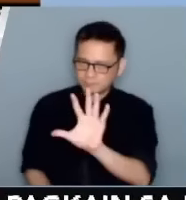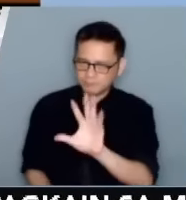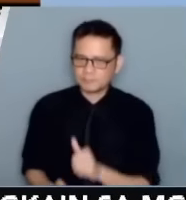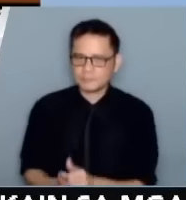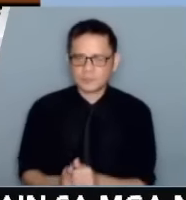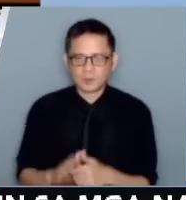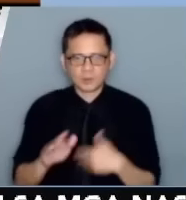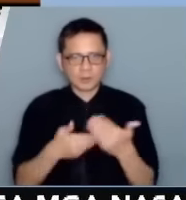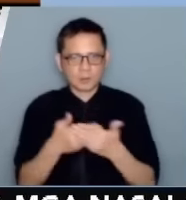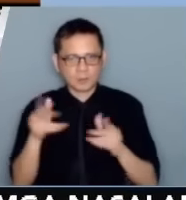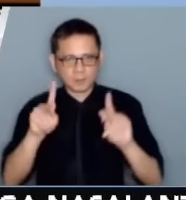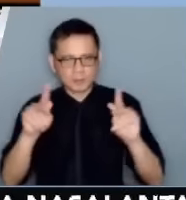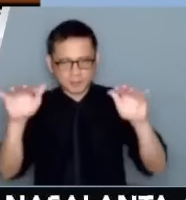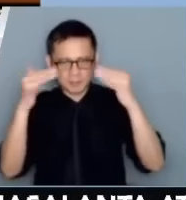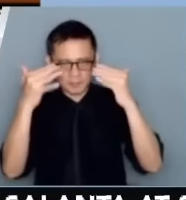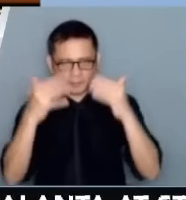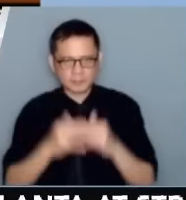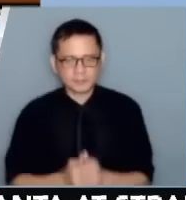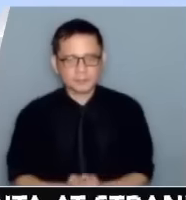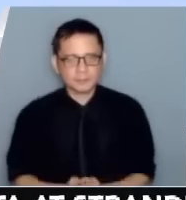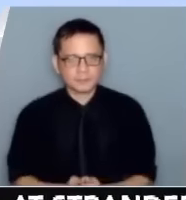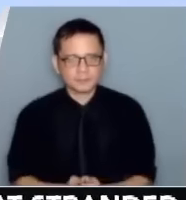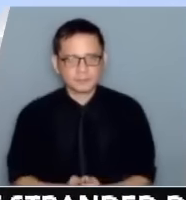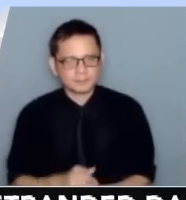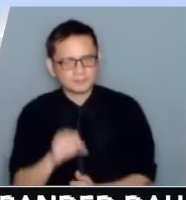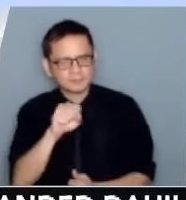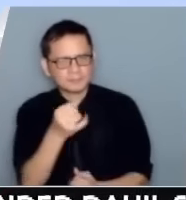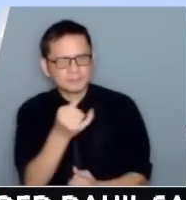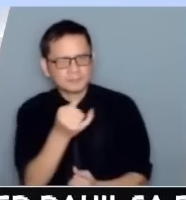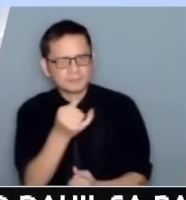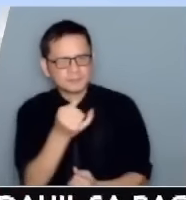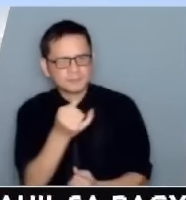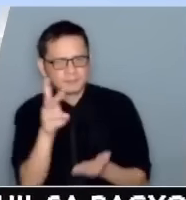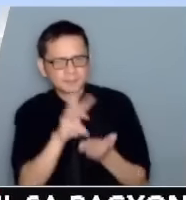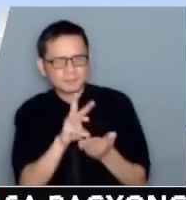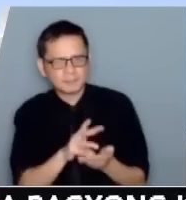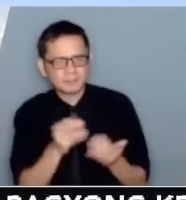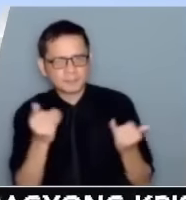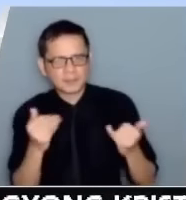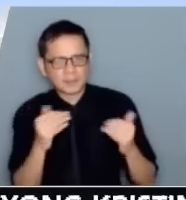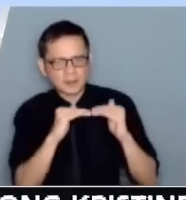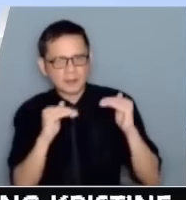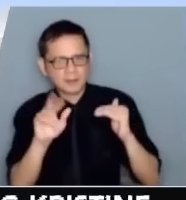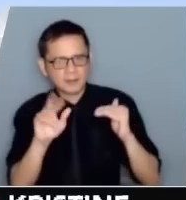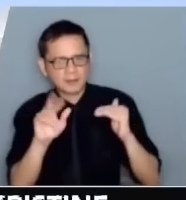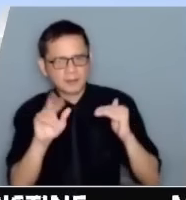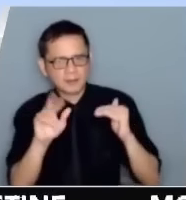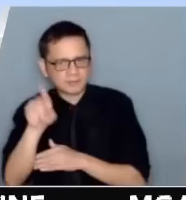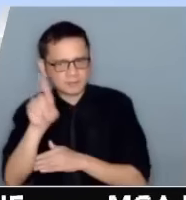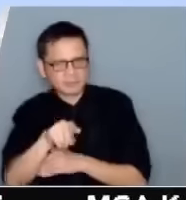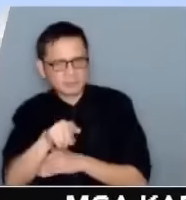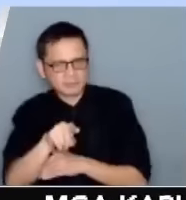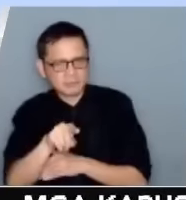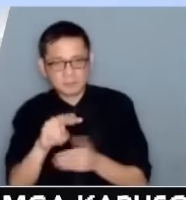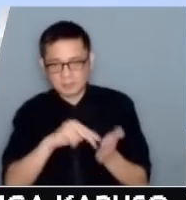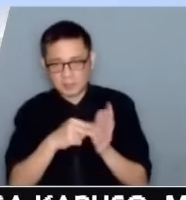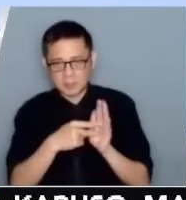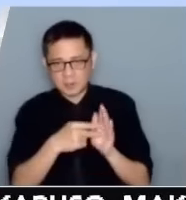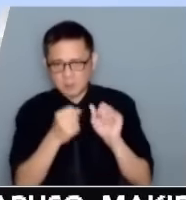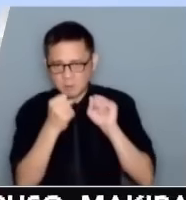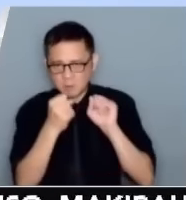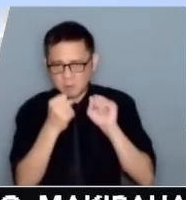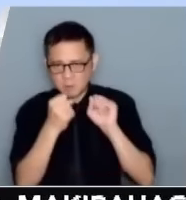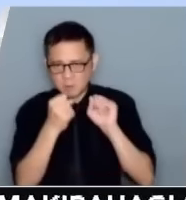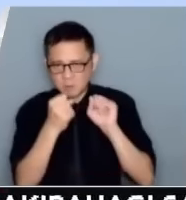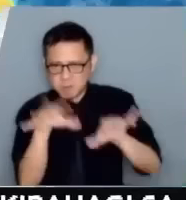ng ating mga tagasubaybay Opo ilang lugar na po yung inalis na sa win signal number 3 pero ah Gaano na kalakas at kabilis yung galaw nitong bagong